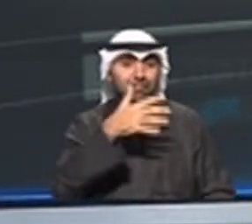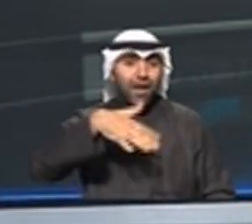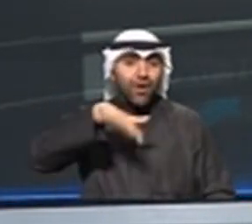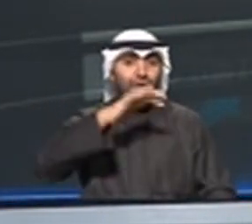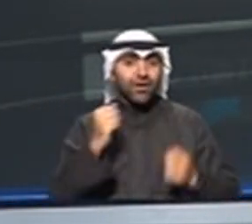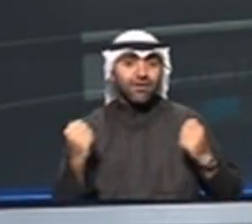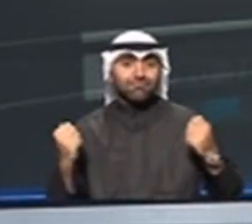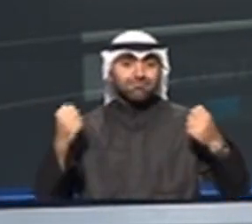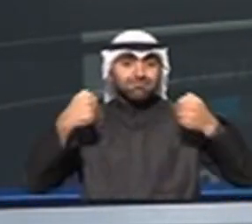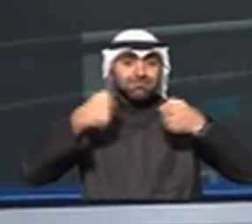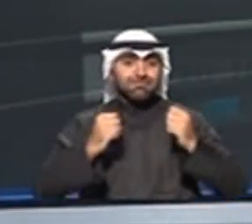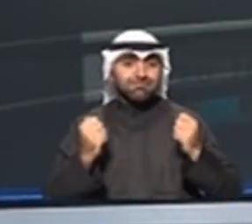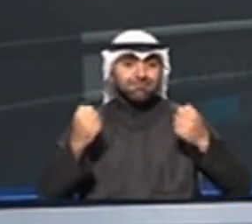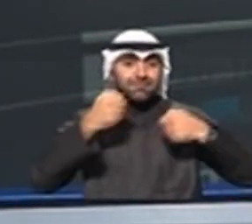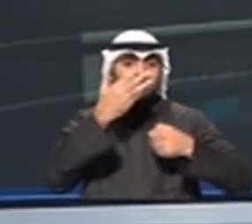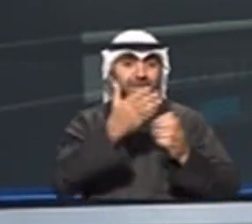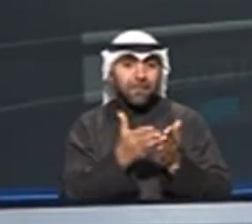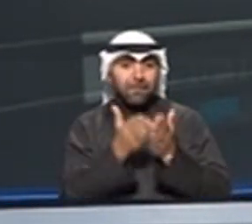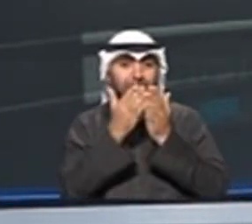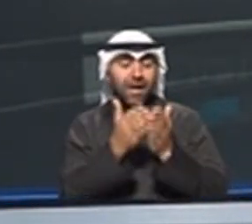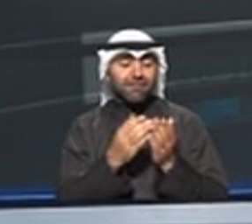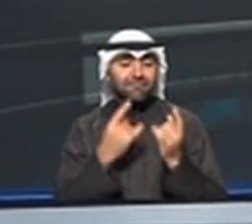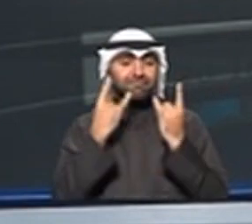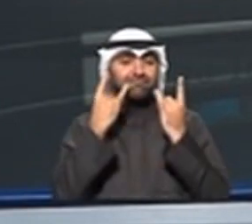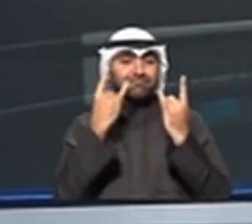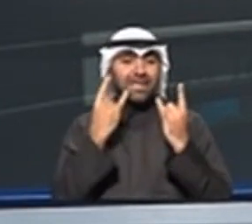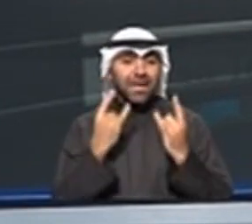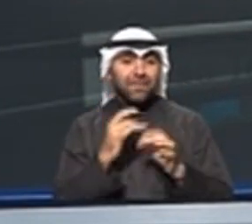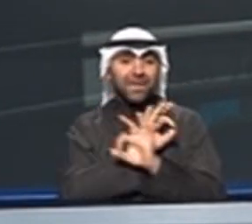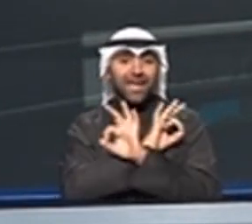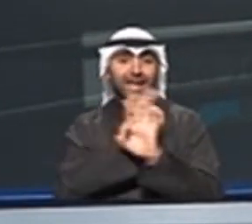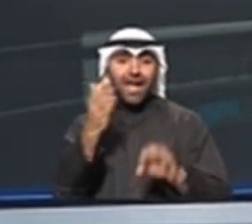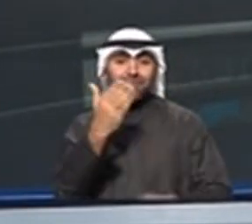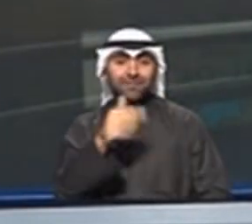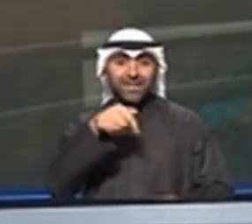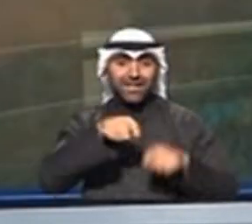البحر، فالأجواء مناسبة وموسم المربعانية مستمر